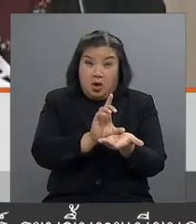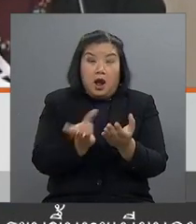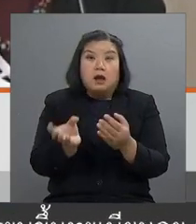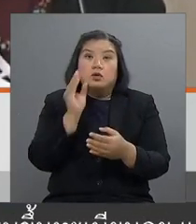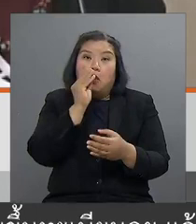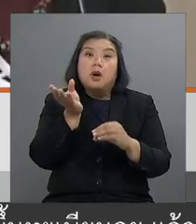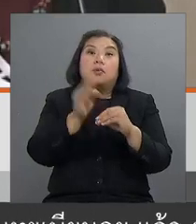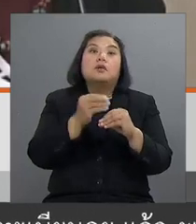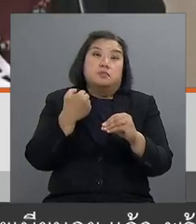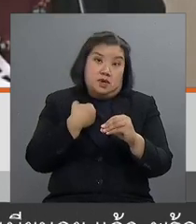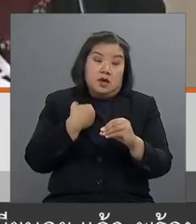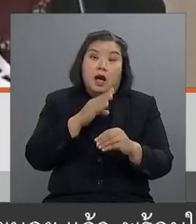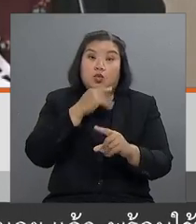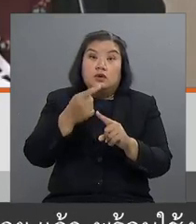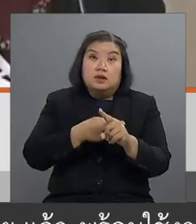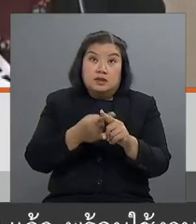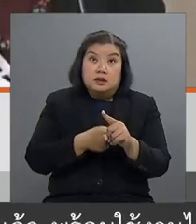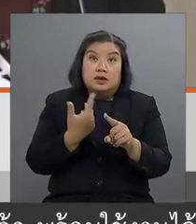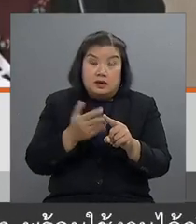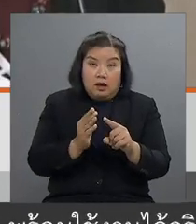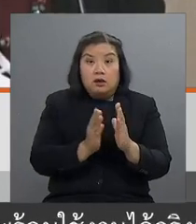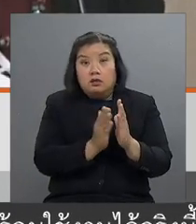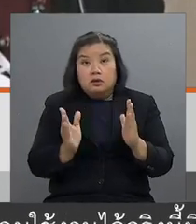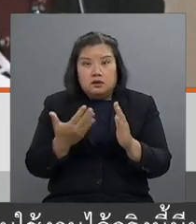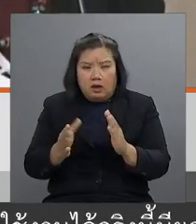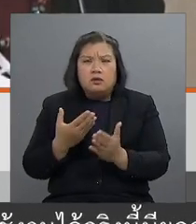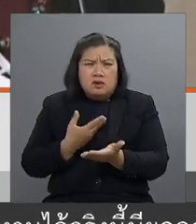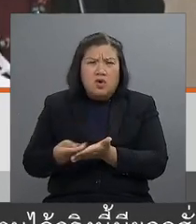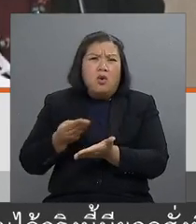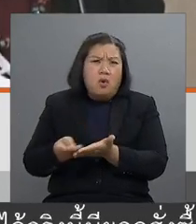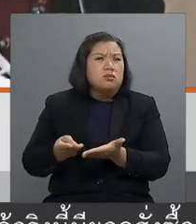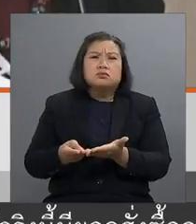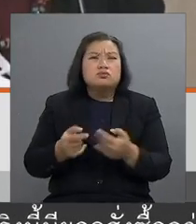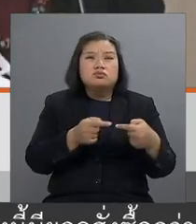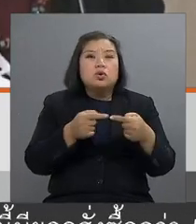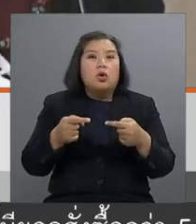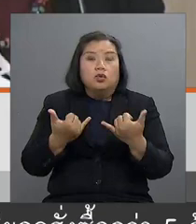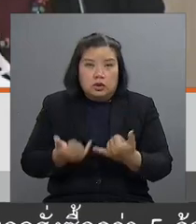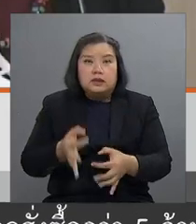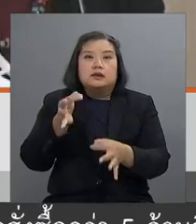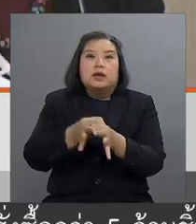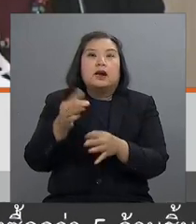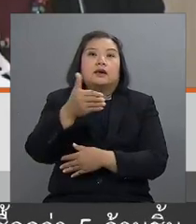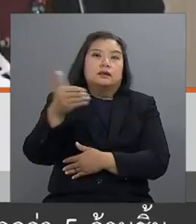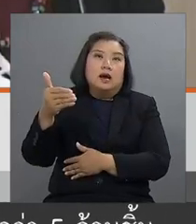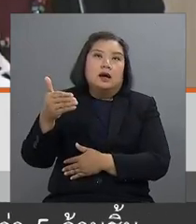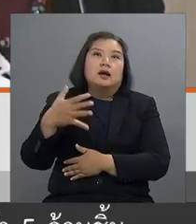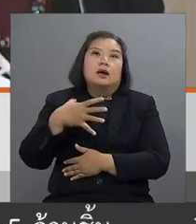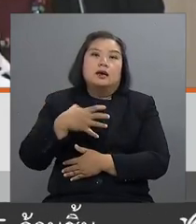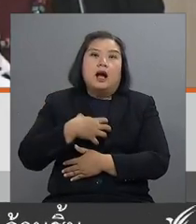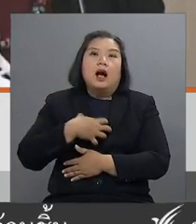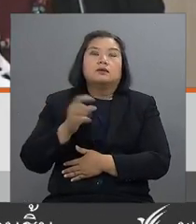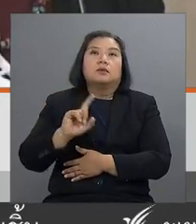ชลอนี่ลูกนี่ก็ยังต้องมีภาระในการจ่ายชำระหนี้เพราะฉะนั้นสิ่งที่ธนาคารแห่งประเทศไทยอยากจะเห็นนะครับคือการที่จะมีการ